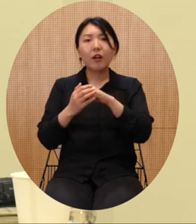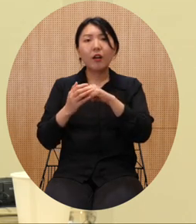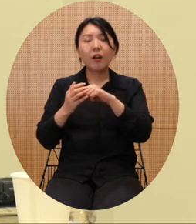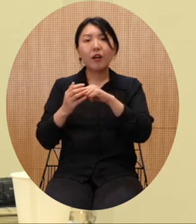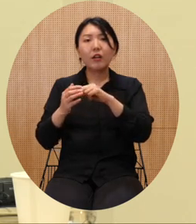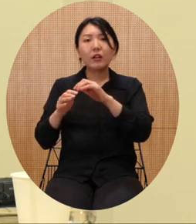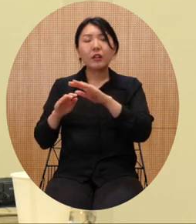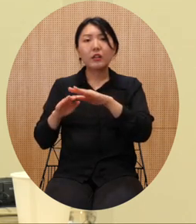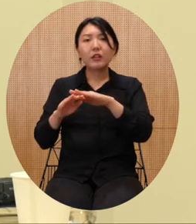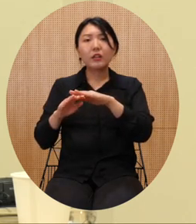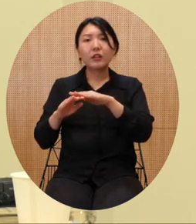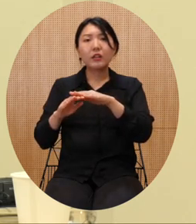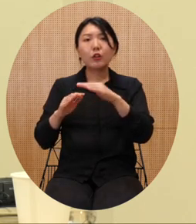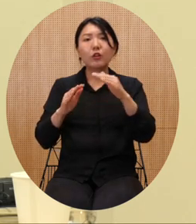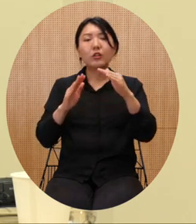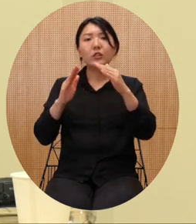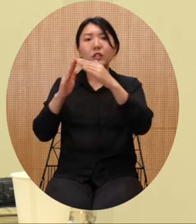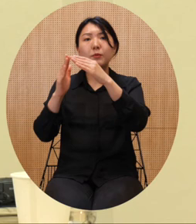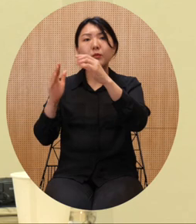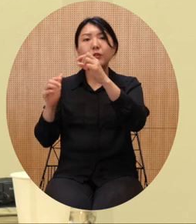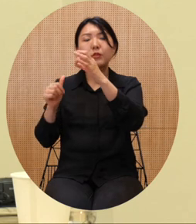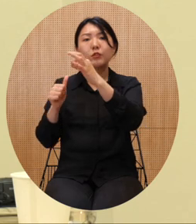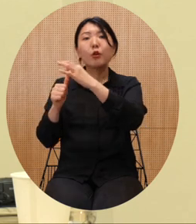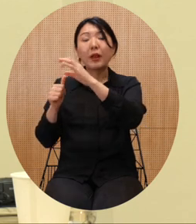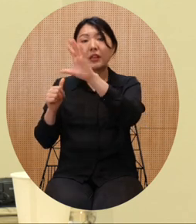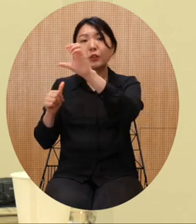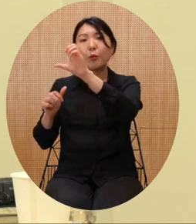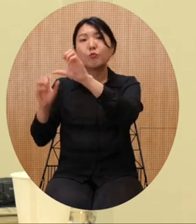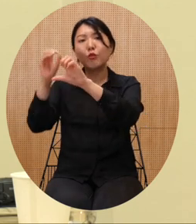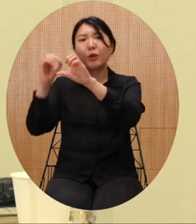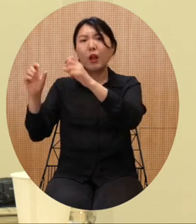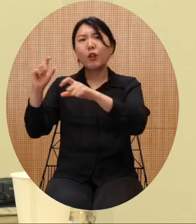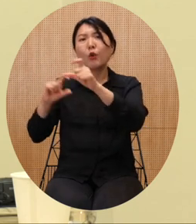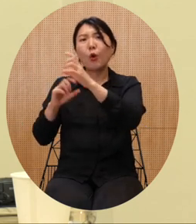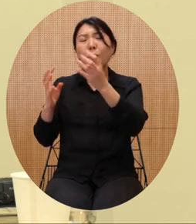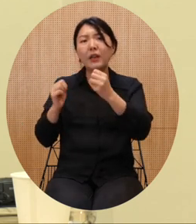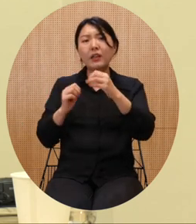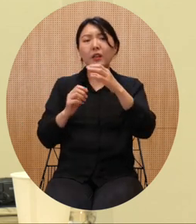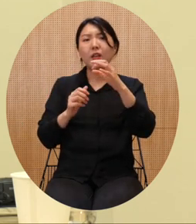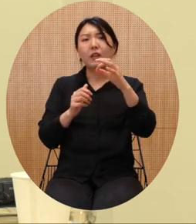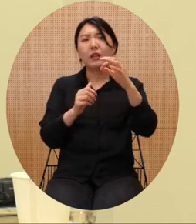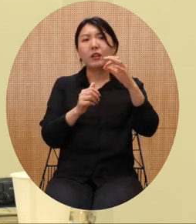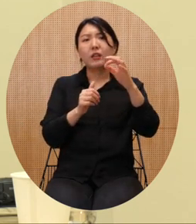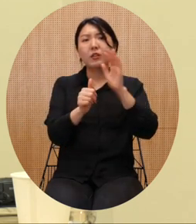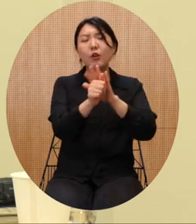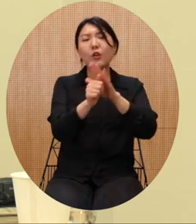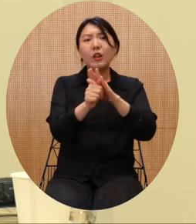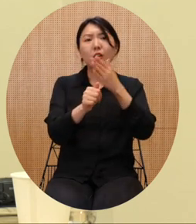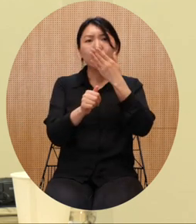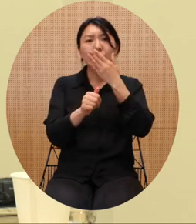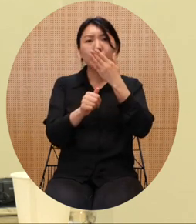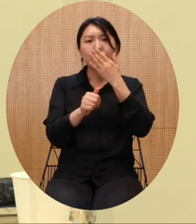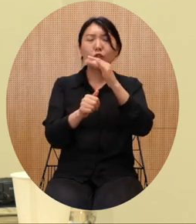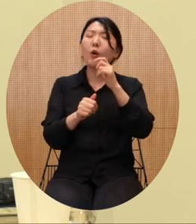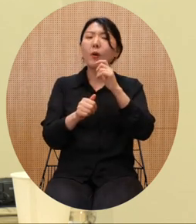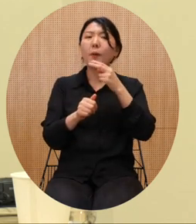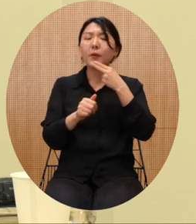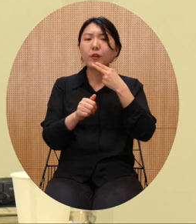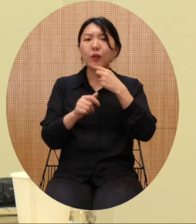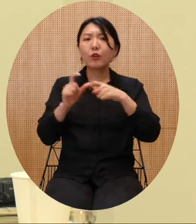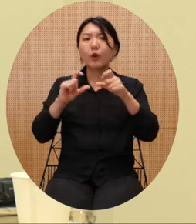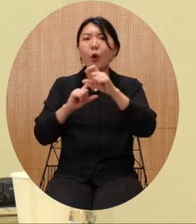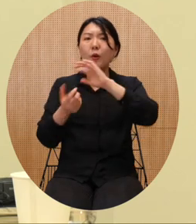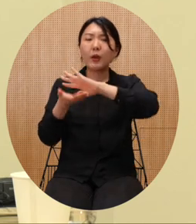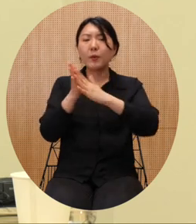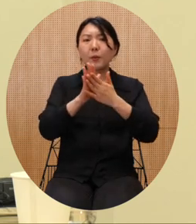많이 지원해주는 사례가 발생할 수 있습니다. 그래서 그 금액을 급격하게 높일 수는 없다라고 하는 현실적인 이유와